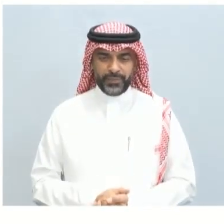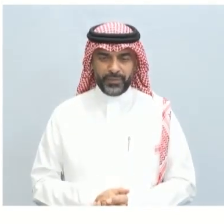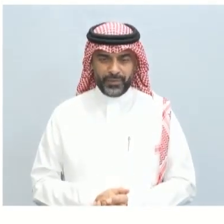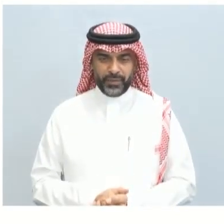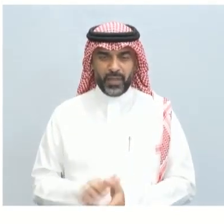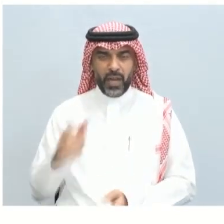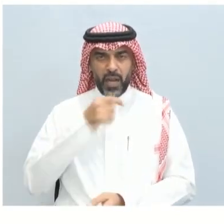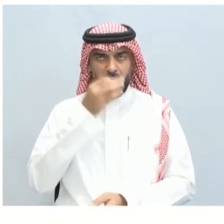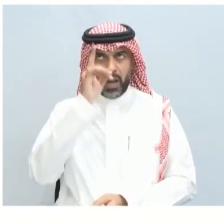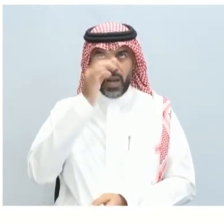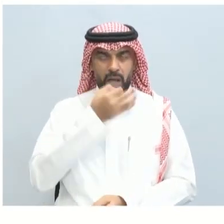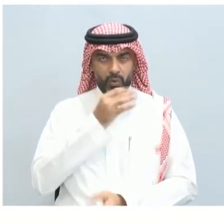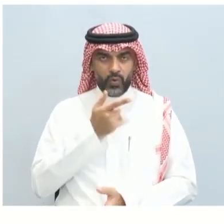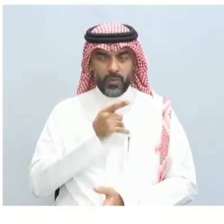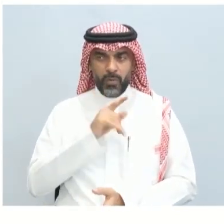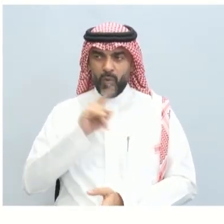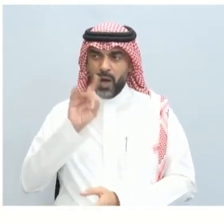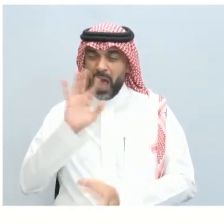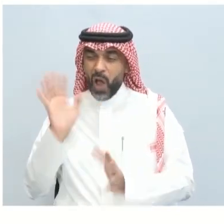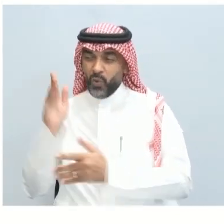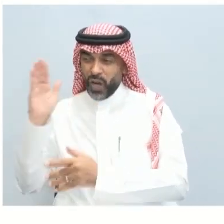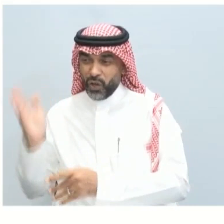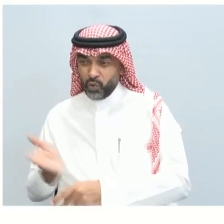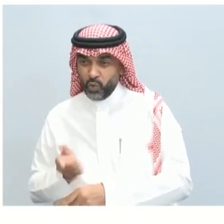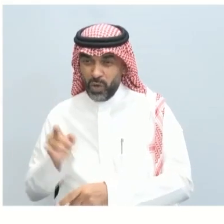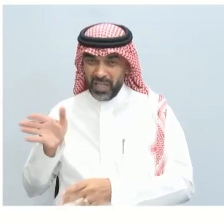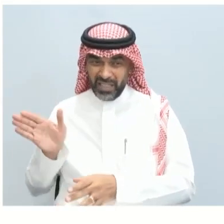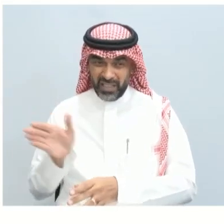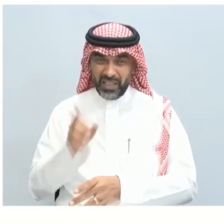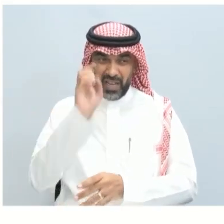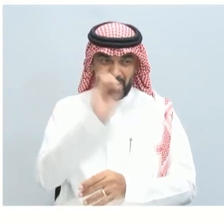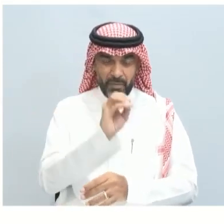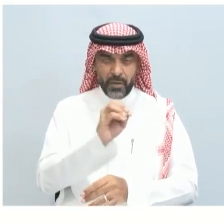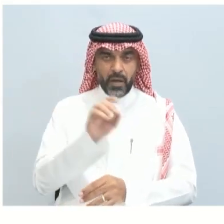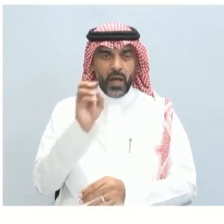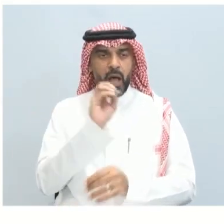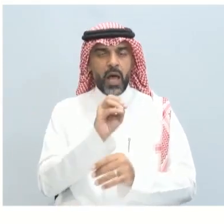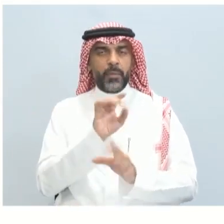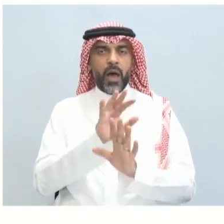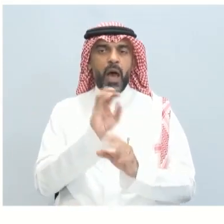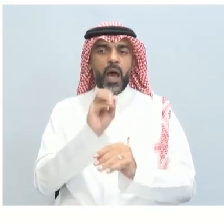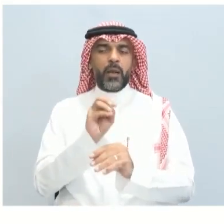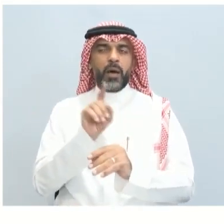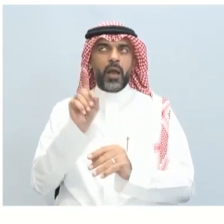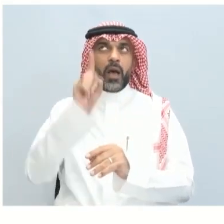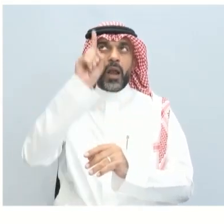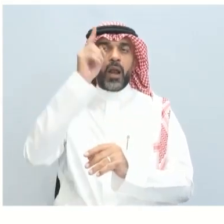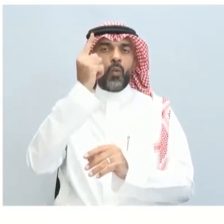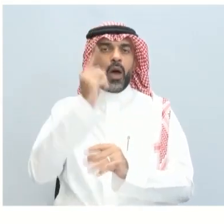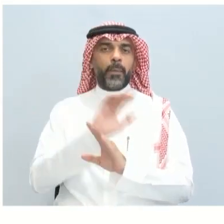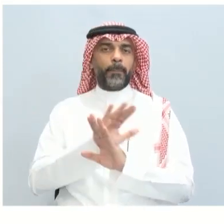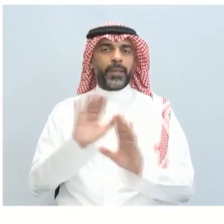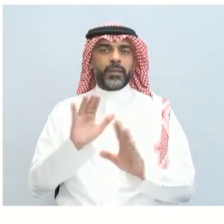قبلك من رسول الا نوحي اليه انه لا اله الا انا